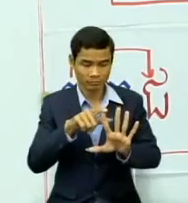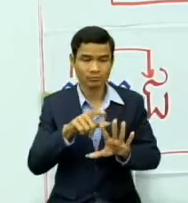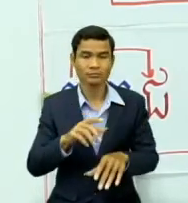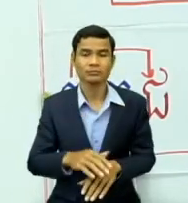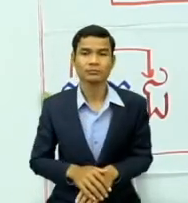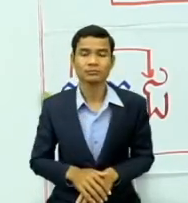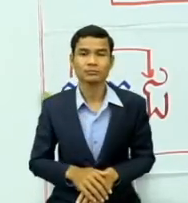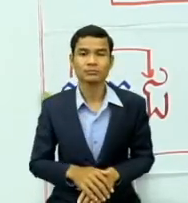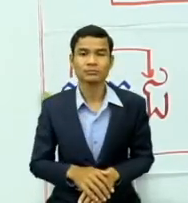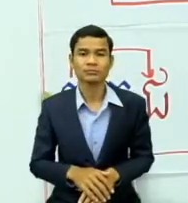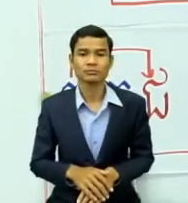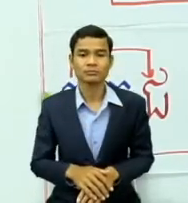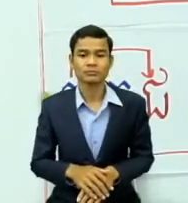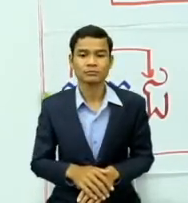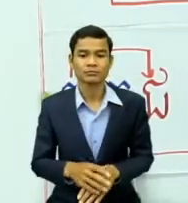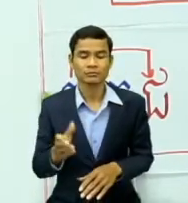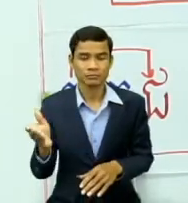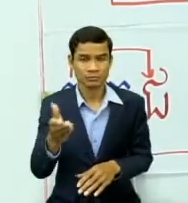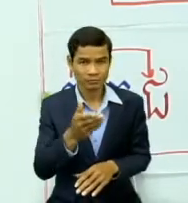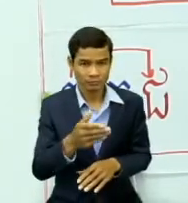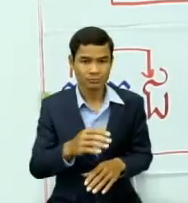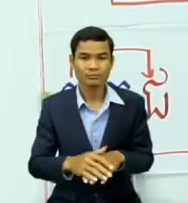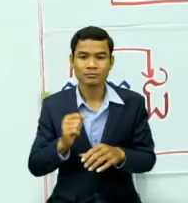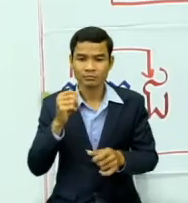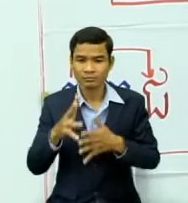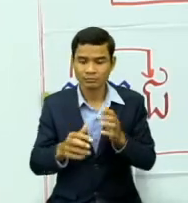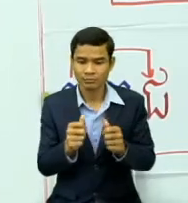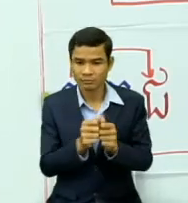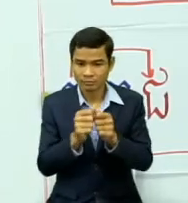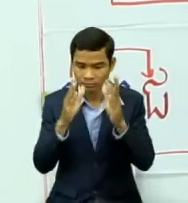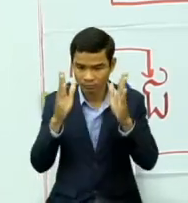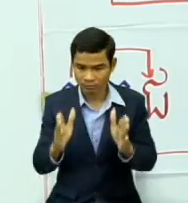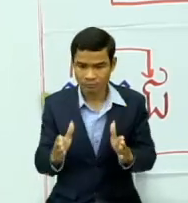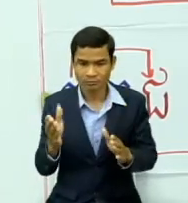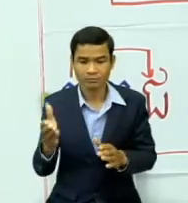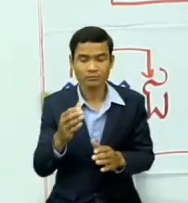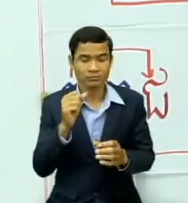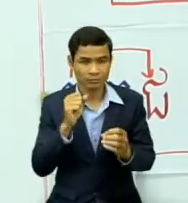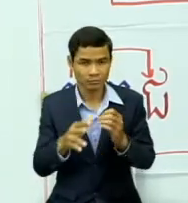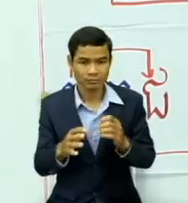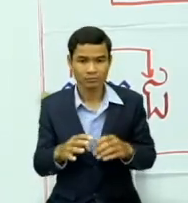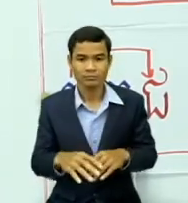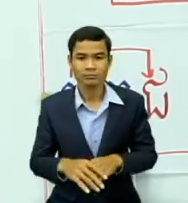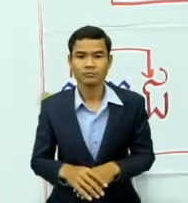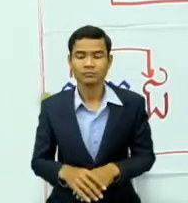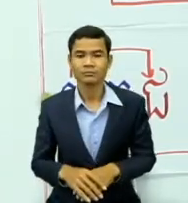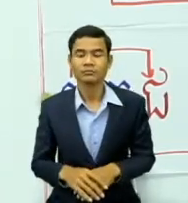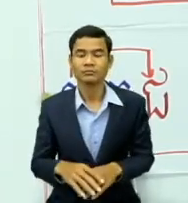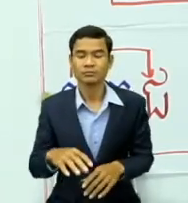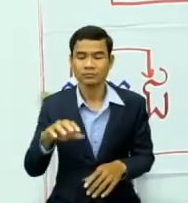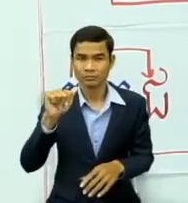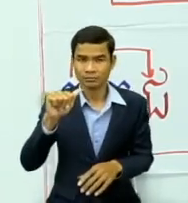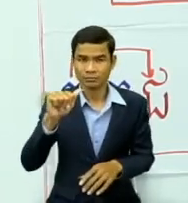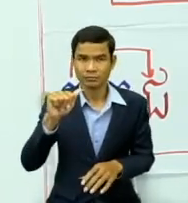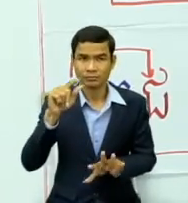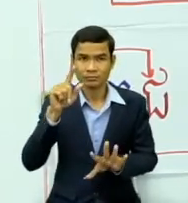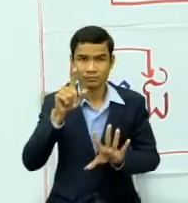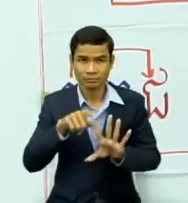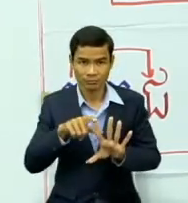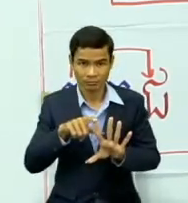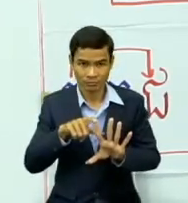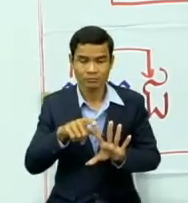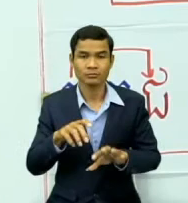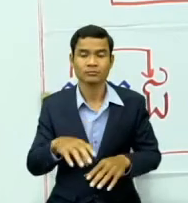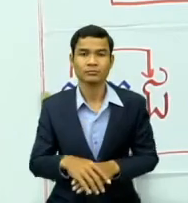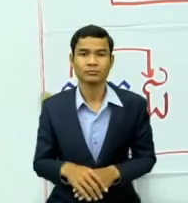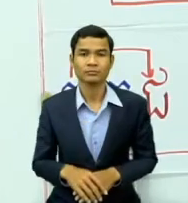nhỏ. Chà, ta con tặng ác nè ăn cho mùi nè group nè con ná. Tại dân chấp bà đám. Nhớ xâm lạp bí